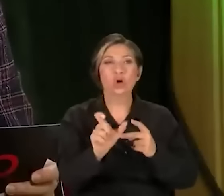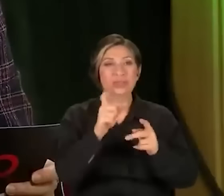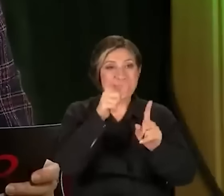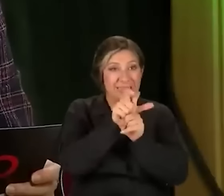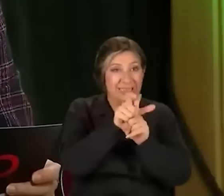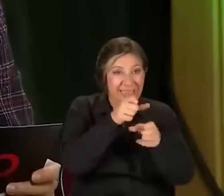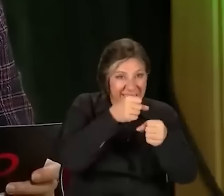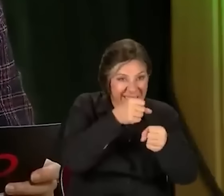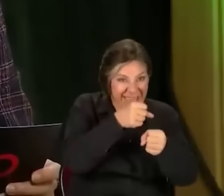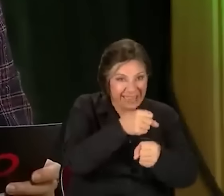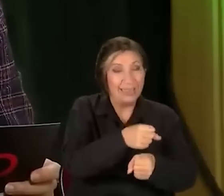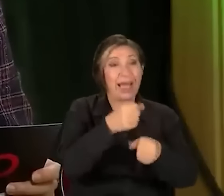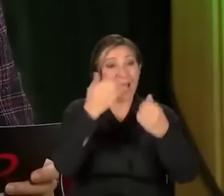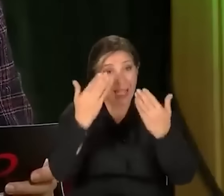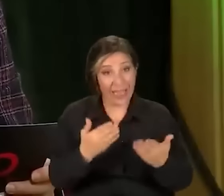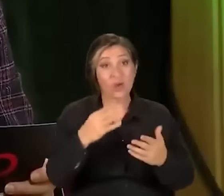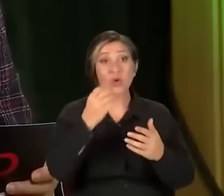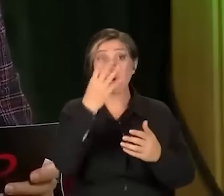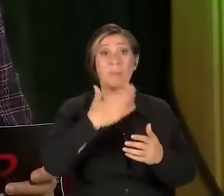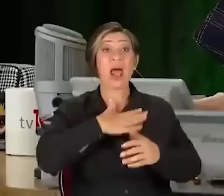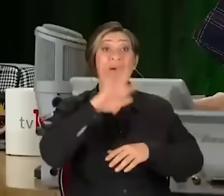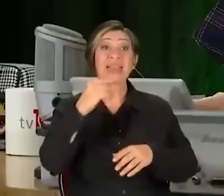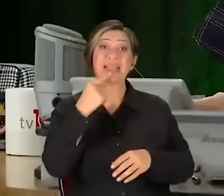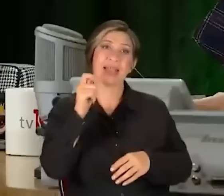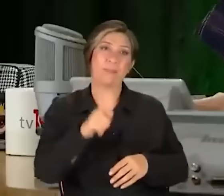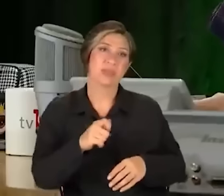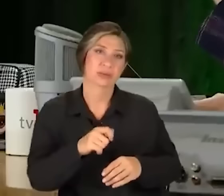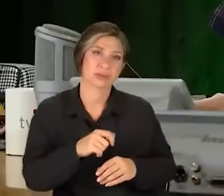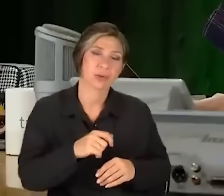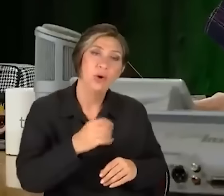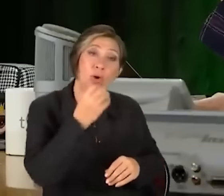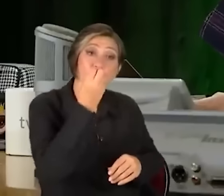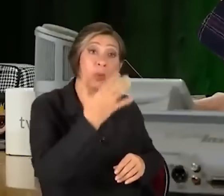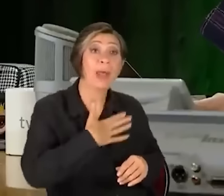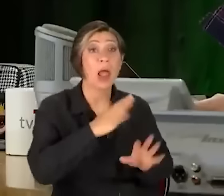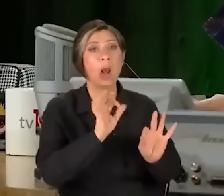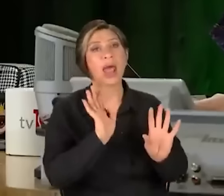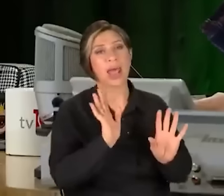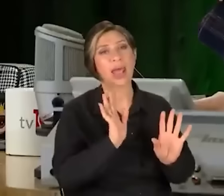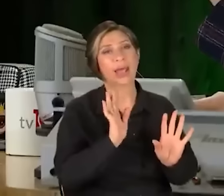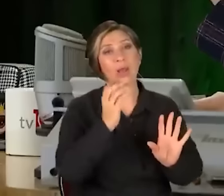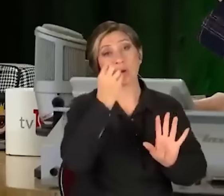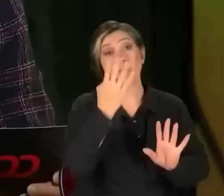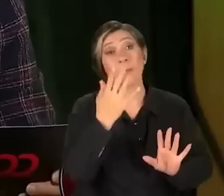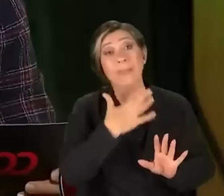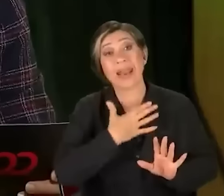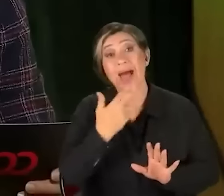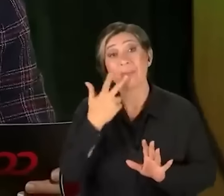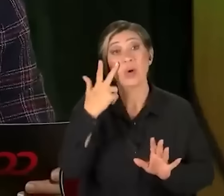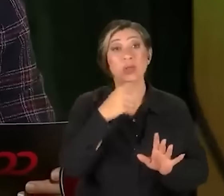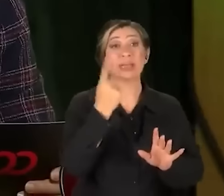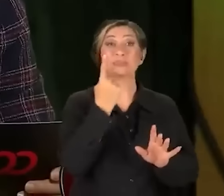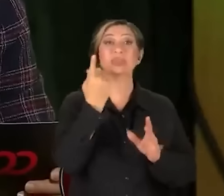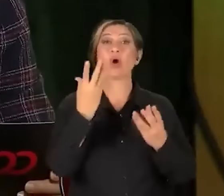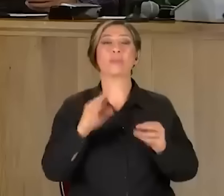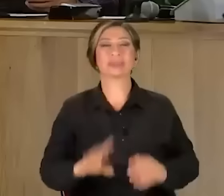etti. İkna etti ve Gülben her dediğini yaptırır. Gülben'in özelliği budur. Vallahi, Gülben her dediğini yaptırır. Dediği gibi ona hiçbir